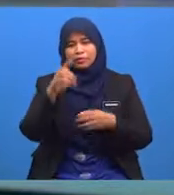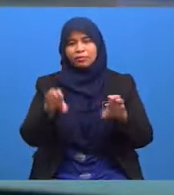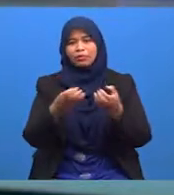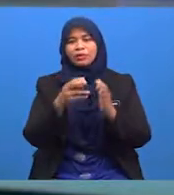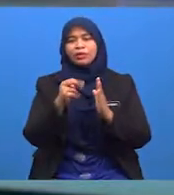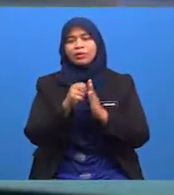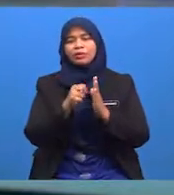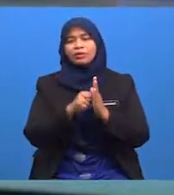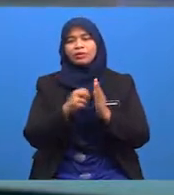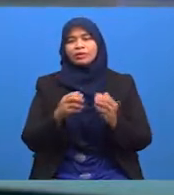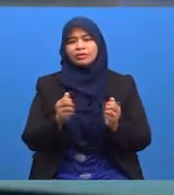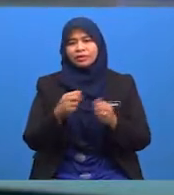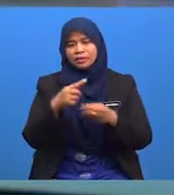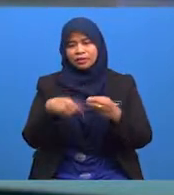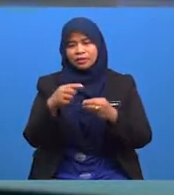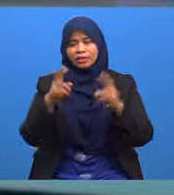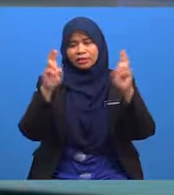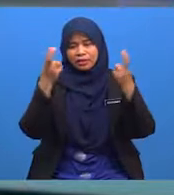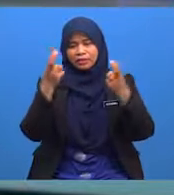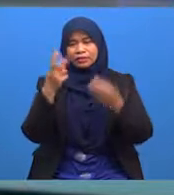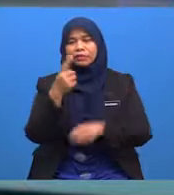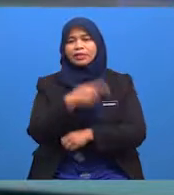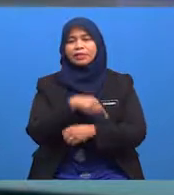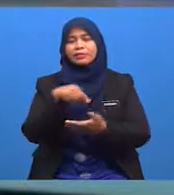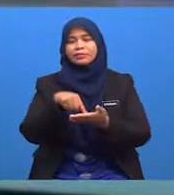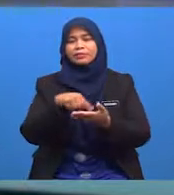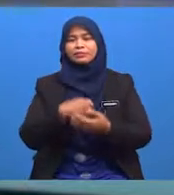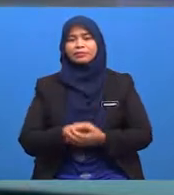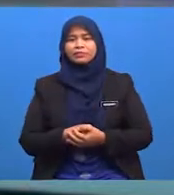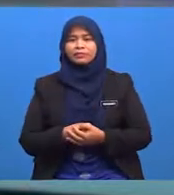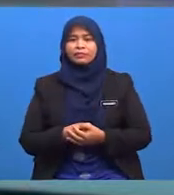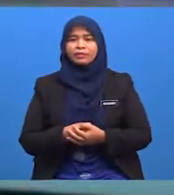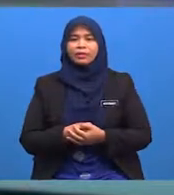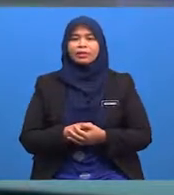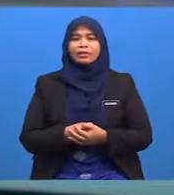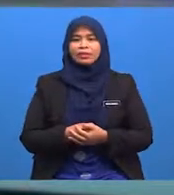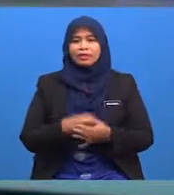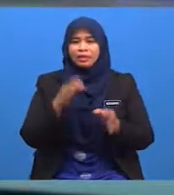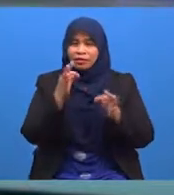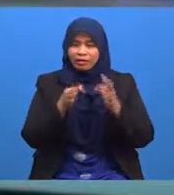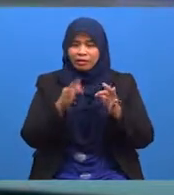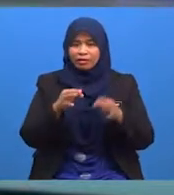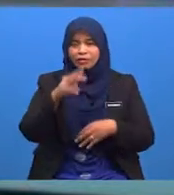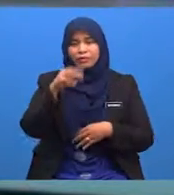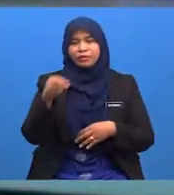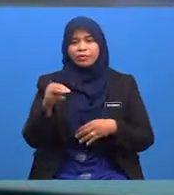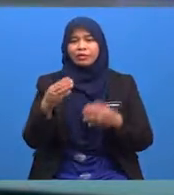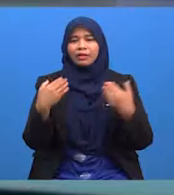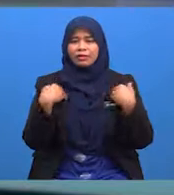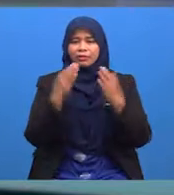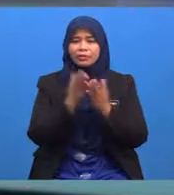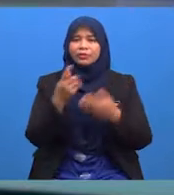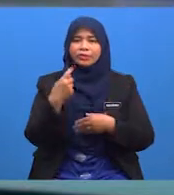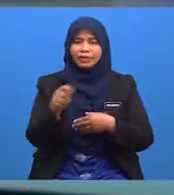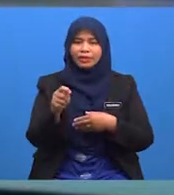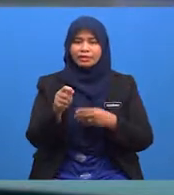nota tentang topik perbincangan kita pada hari ini. Sekiranya murid-murid mempunyai buku teks Pendidikan